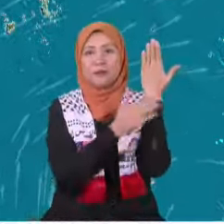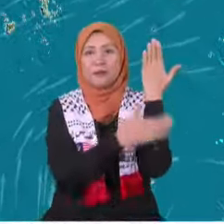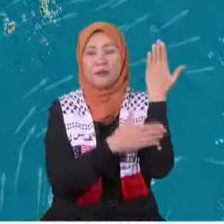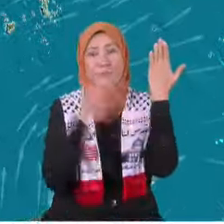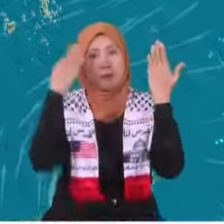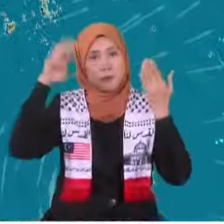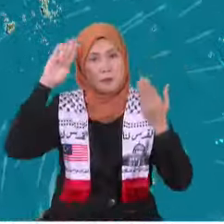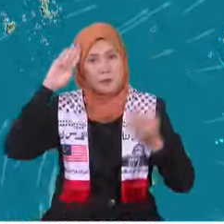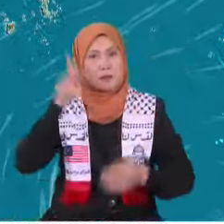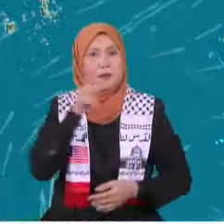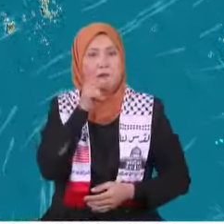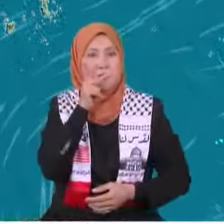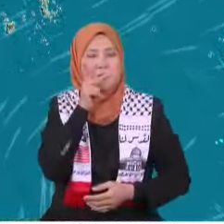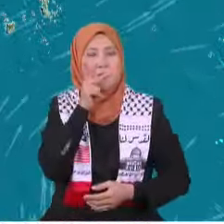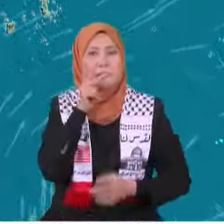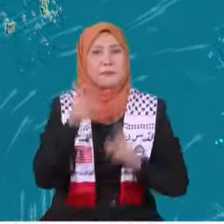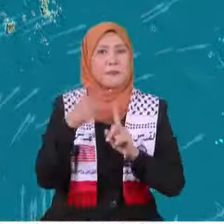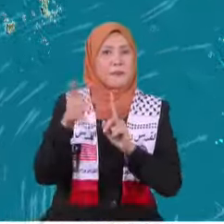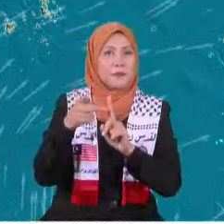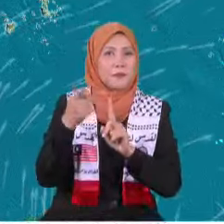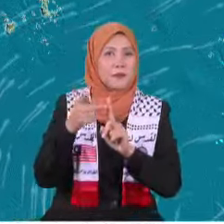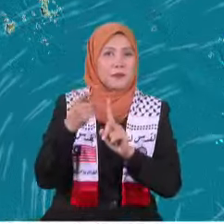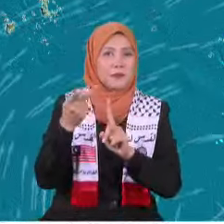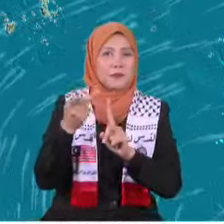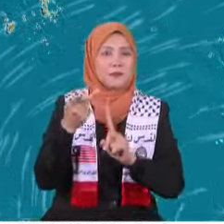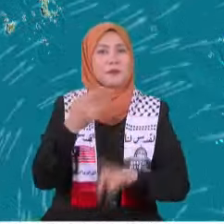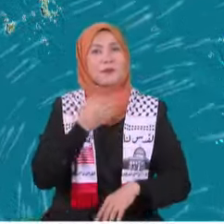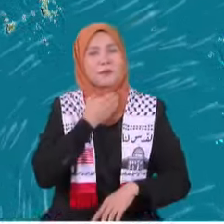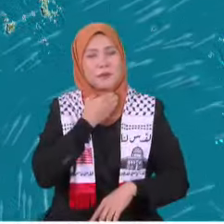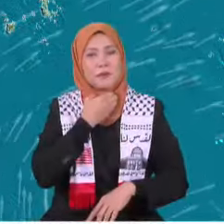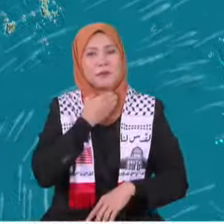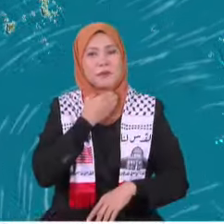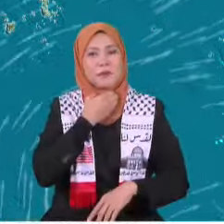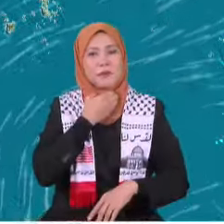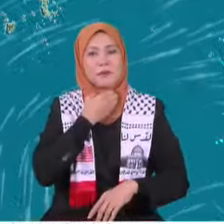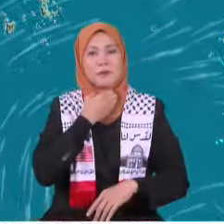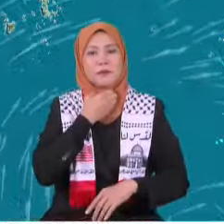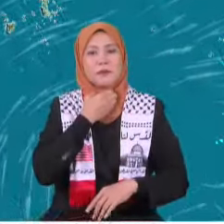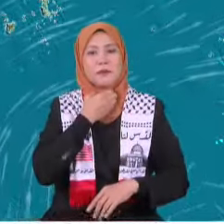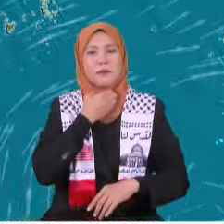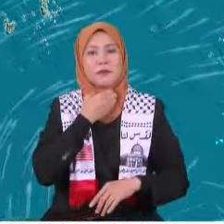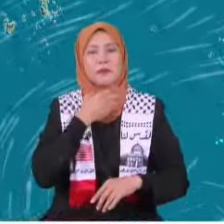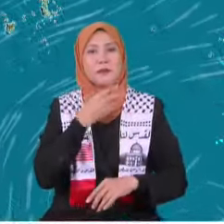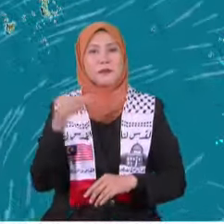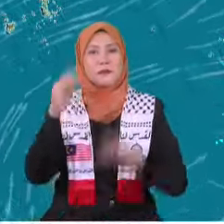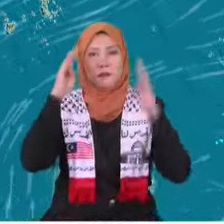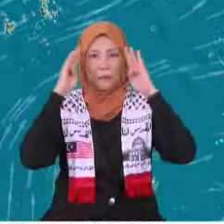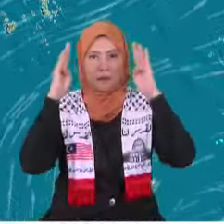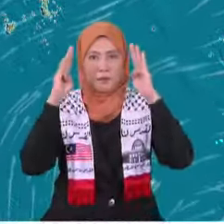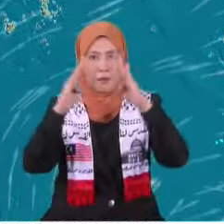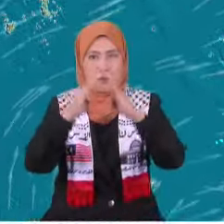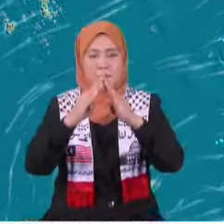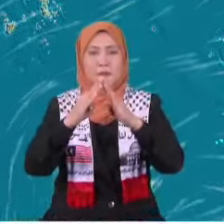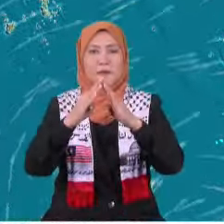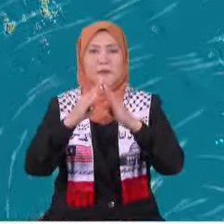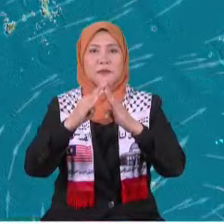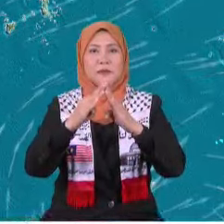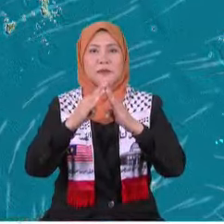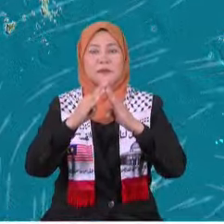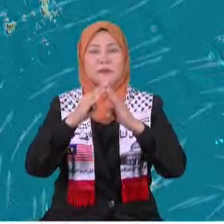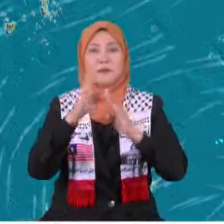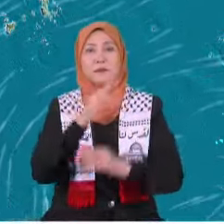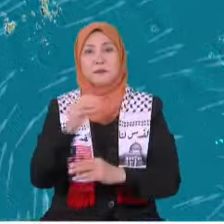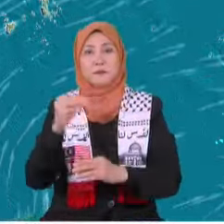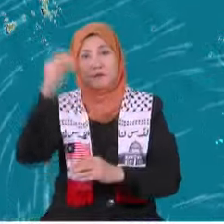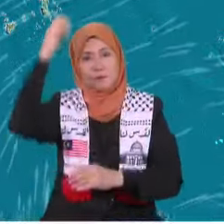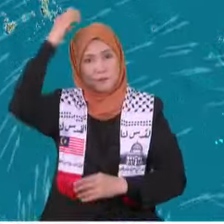negeri Perlis, Kedah, Pulau Pinang, Perak, begitu juga di bahagian pedalaman di negeri Pahang serta di bahagian pedalaman